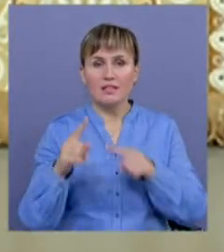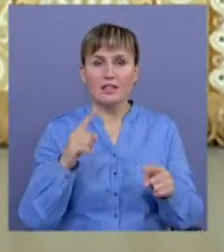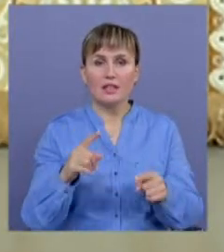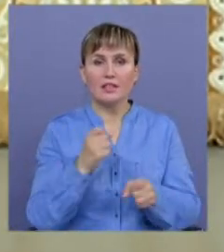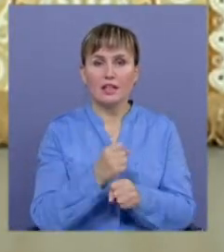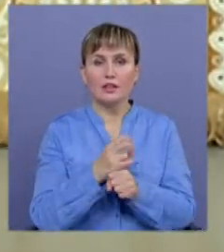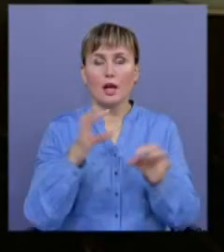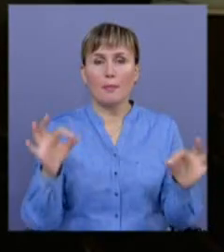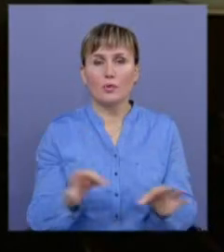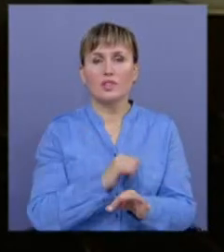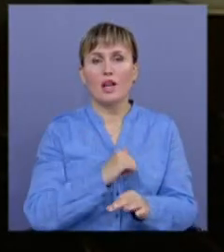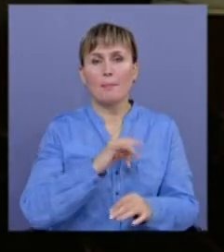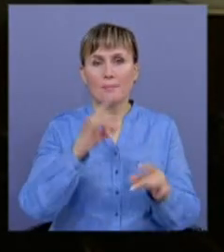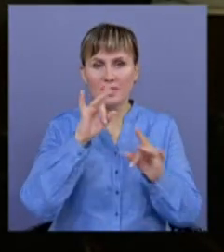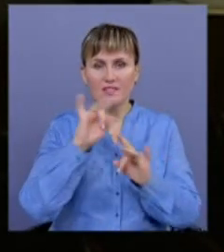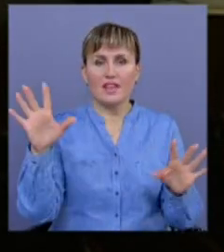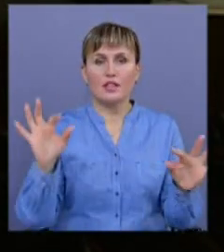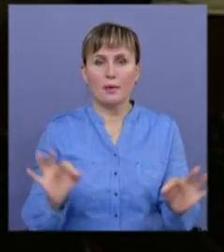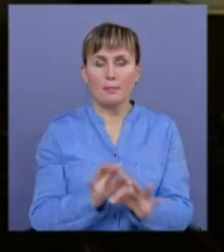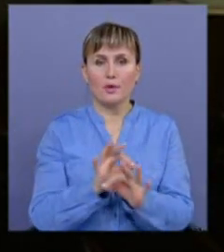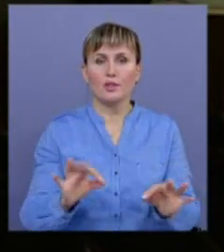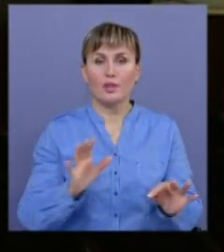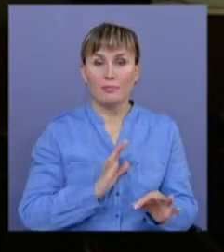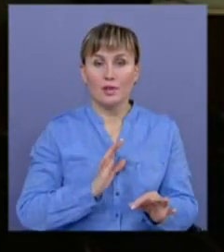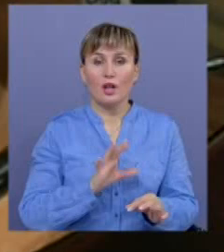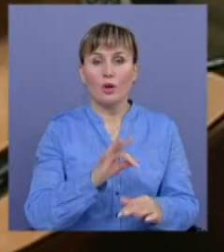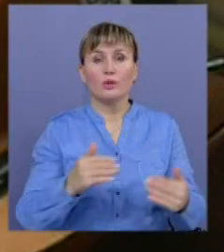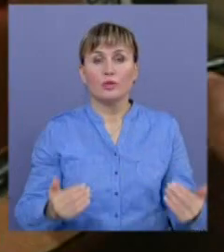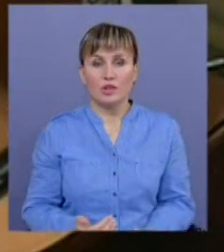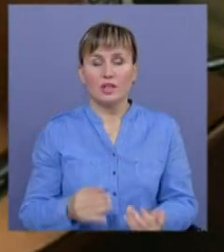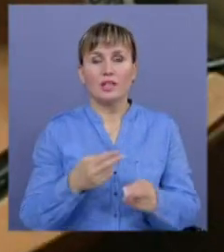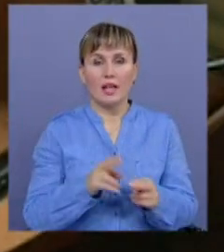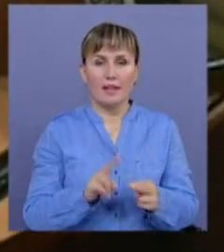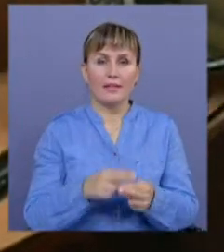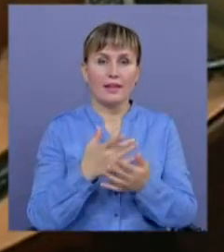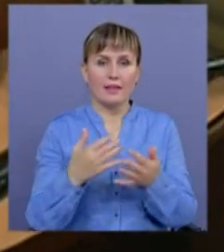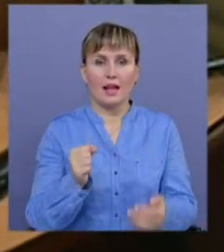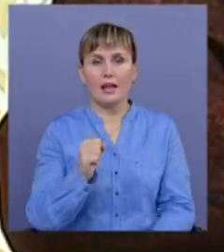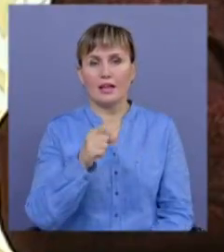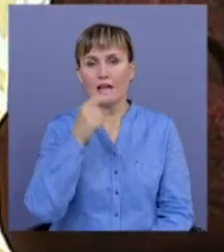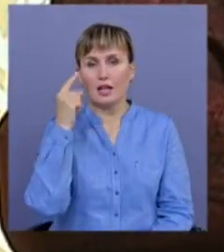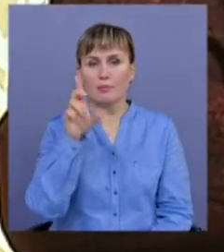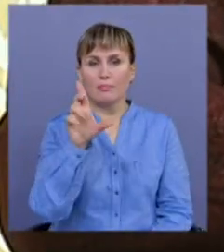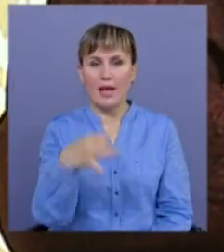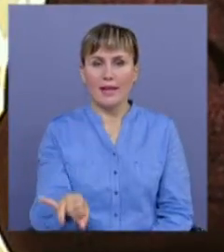музыку. Самые известные его песни – «Бол-бол», «Он алты жыл», эпосы «Али Батыр», «Кыргызбай».